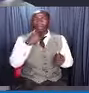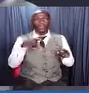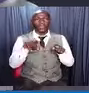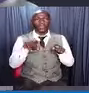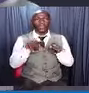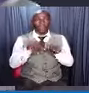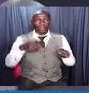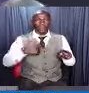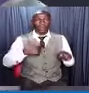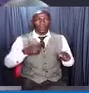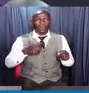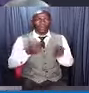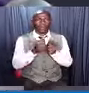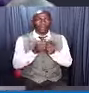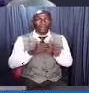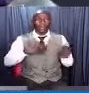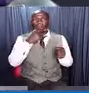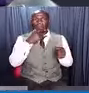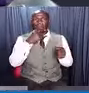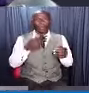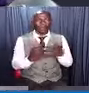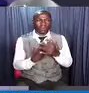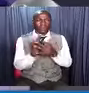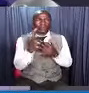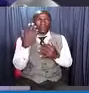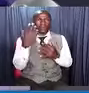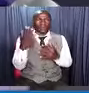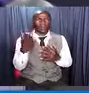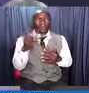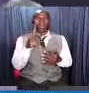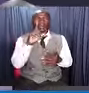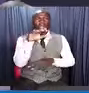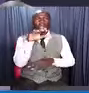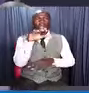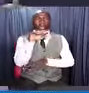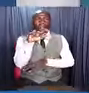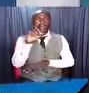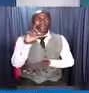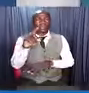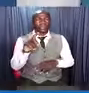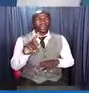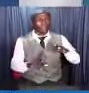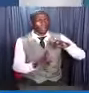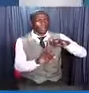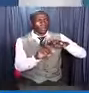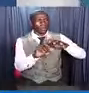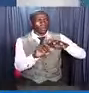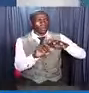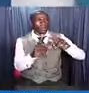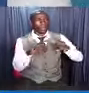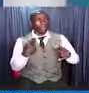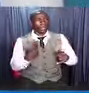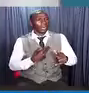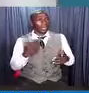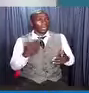na Baba tutakuja tujidhihirishe. I and my Father will come and manifest. Mmoja akauliza swali, wasema utajidhihirisha kwetu kivipi? One